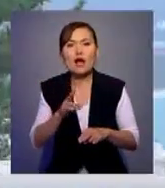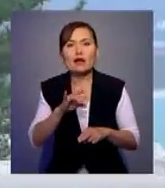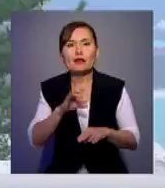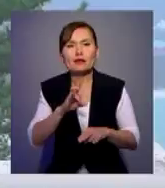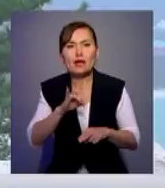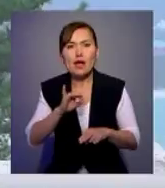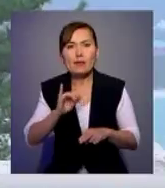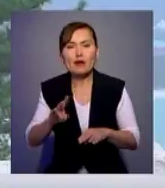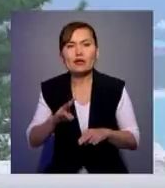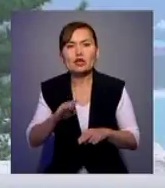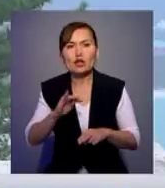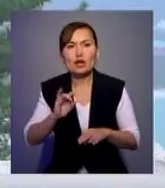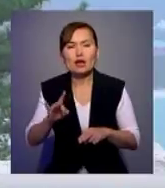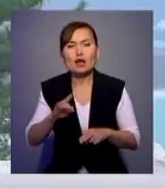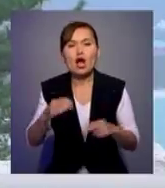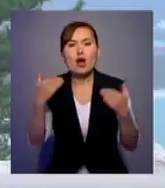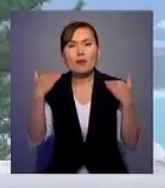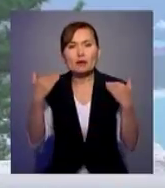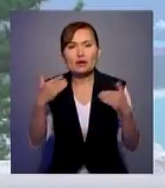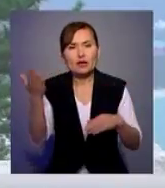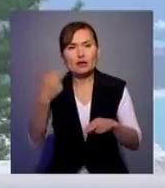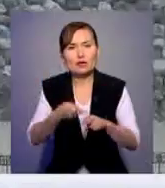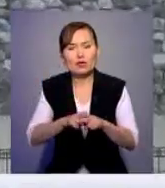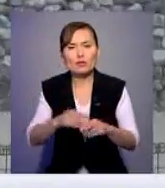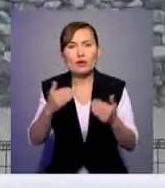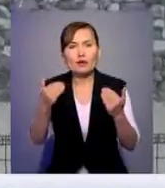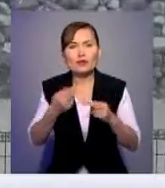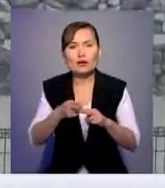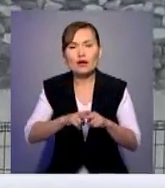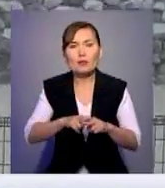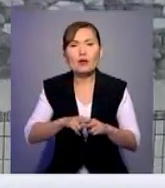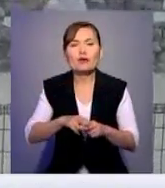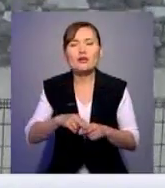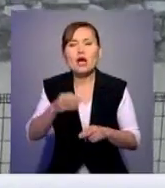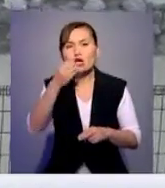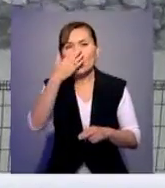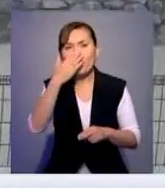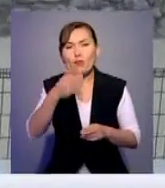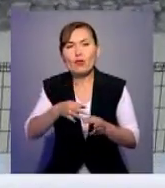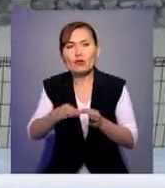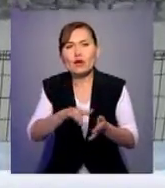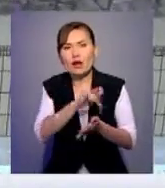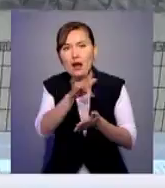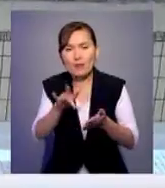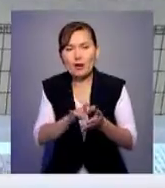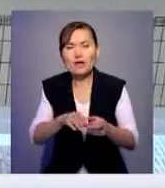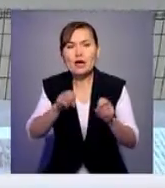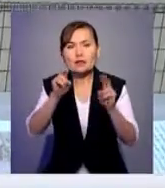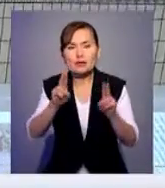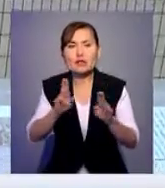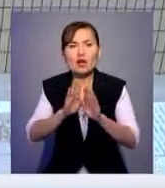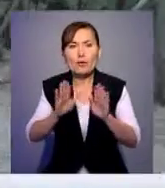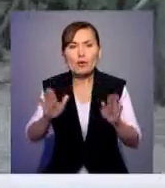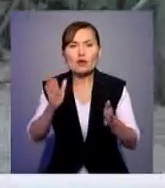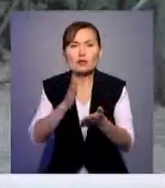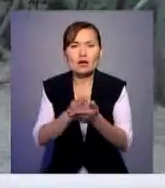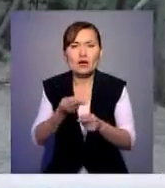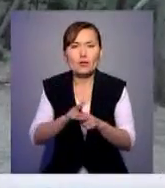және Жалайыр руының батырларынан құралған. Бүгінде Фукуока қаласында оны дәлелдейтін мұражай жұмыс істейді.